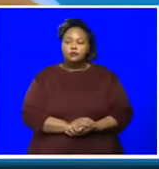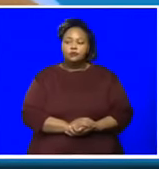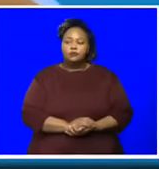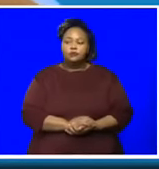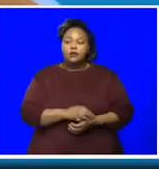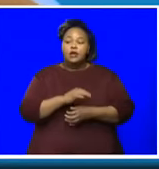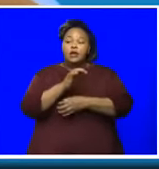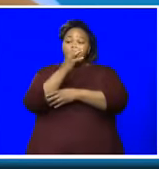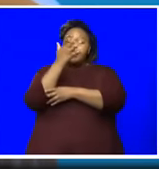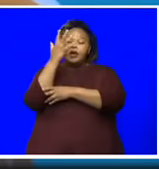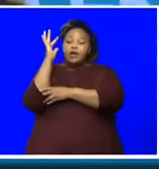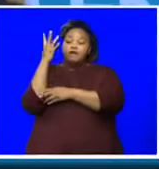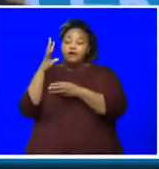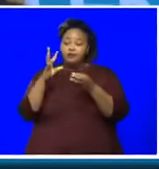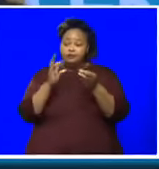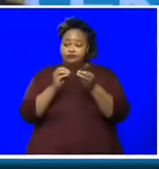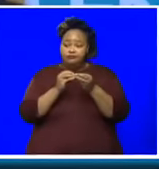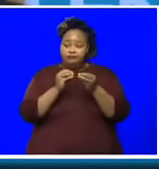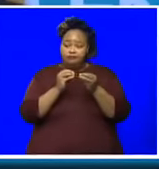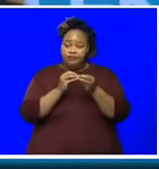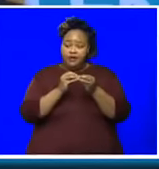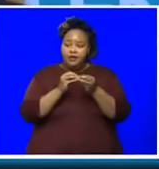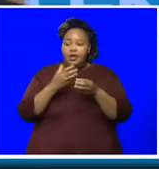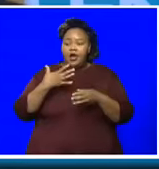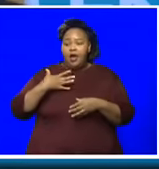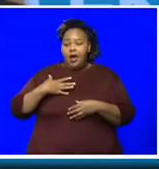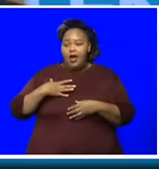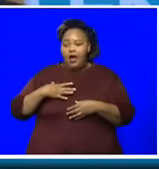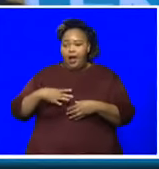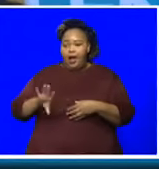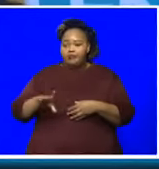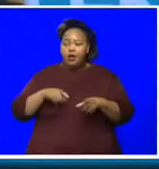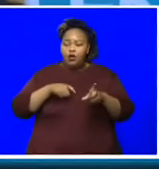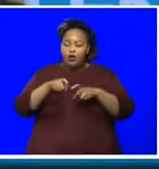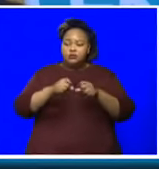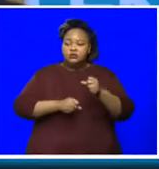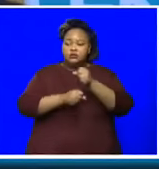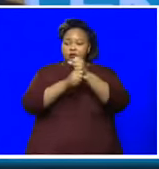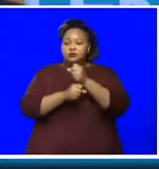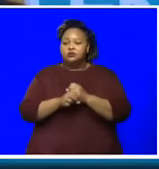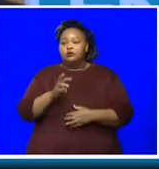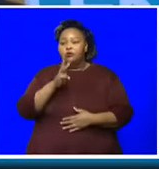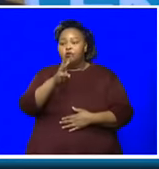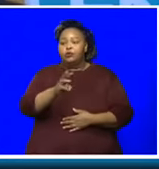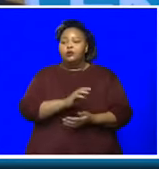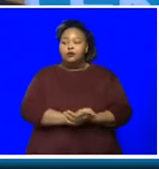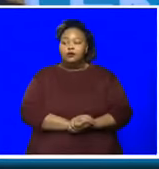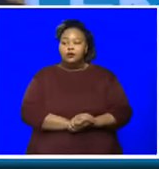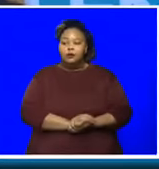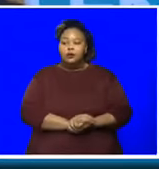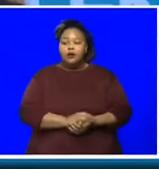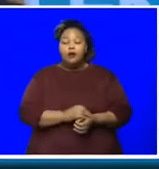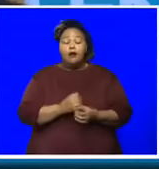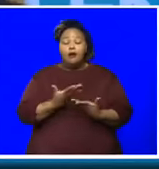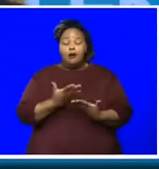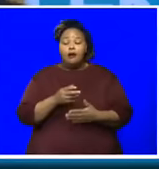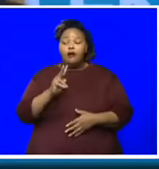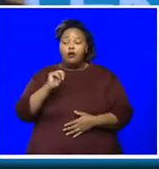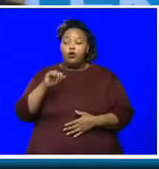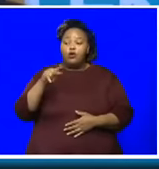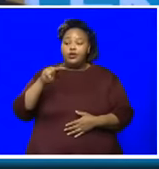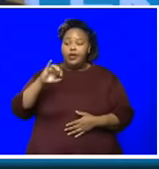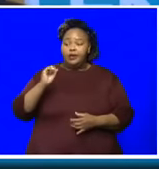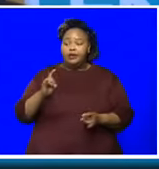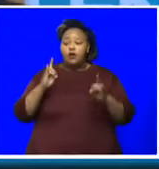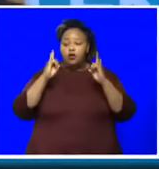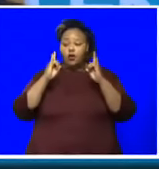Ngonyeni Sunshine Tour Challenge. Kulabanye ke labakhulumile bafaka ikhathi lobuke yona inkundla lapha engonyeni. France lakhulume kakhulu ngokuthi bajabula